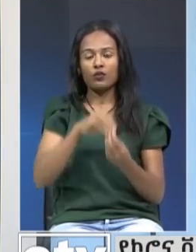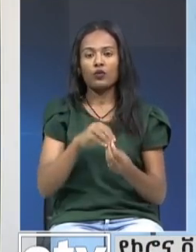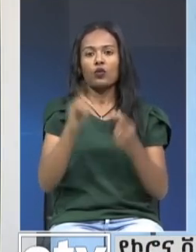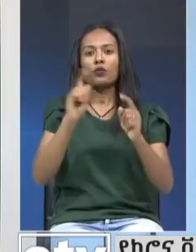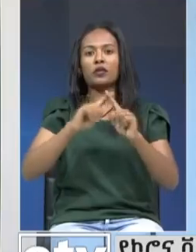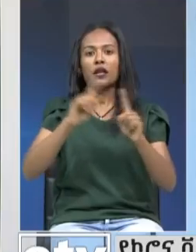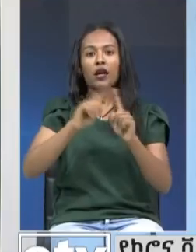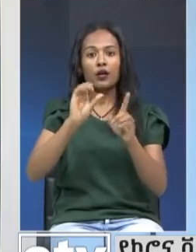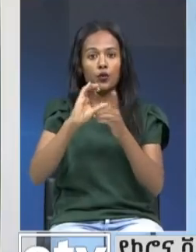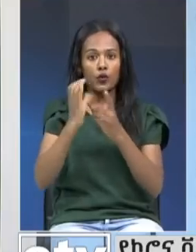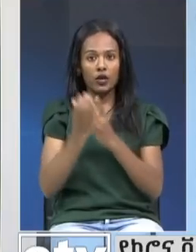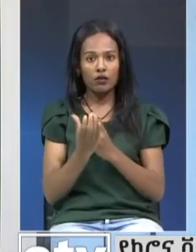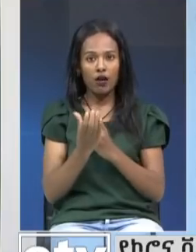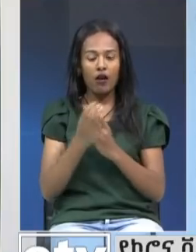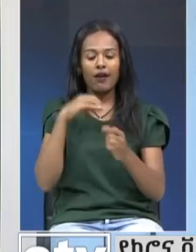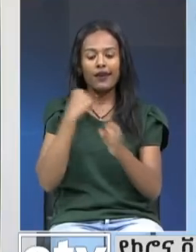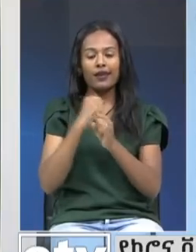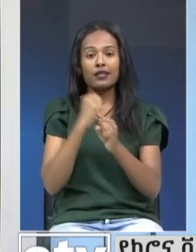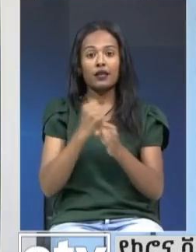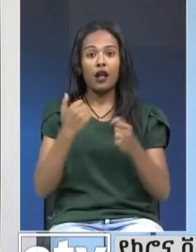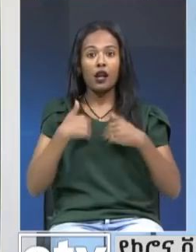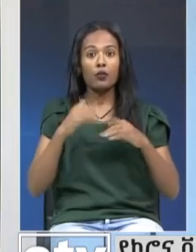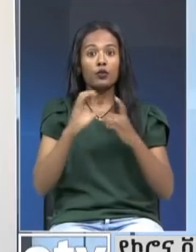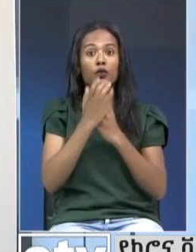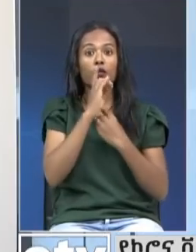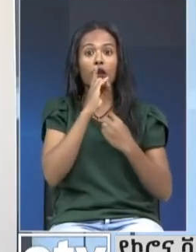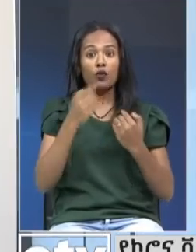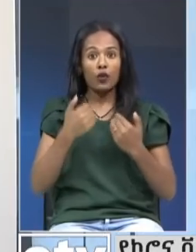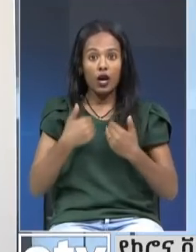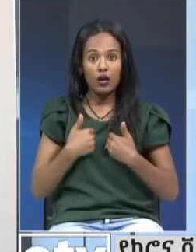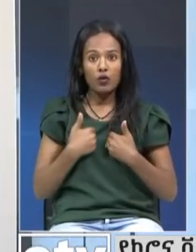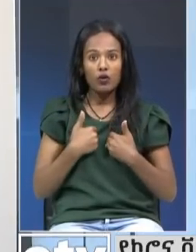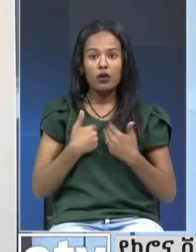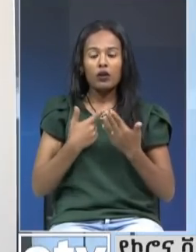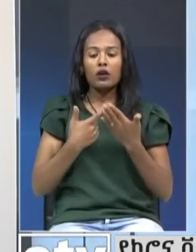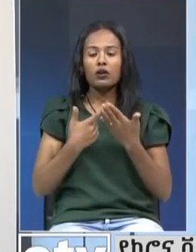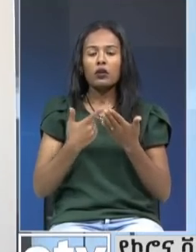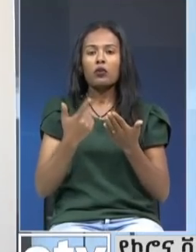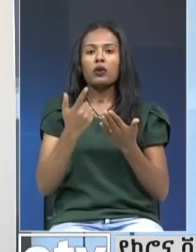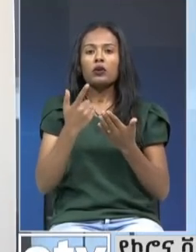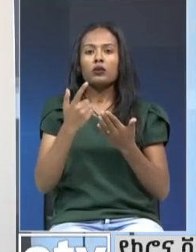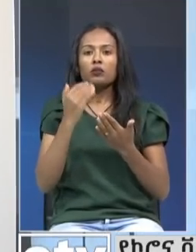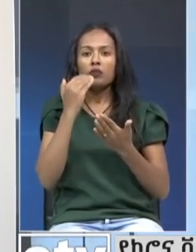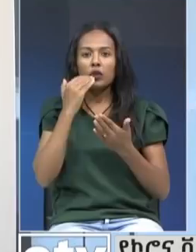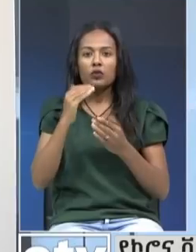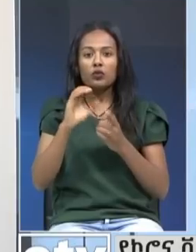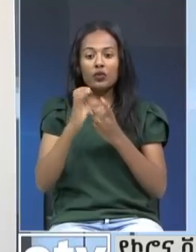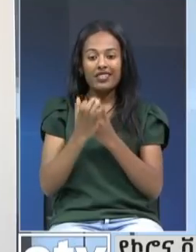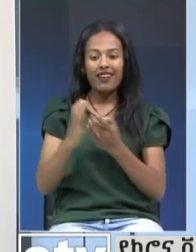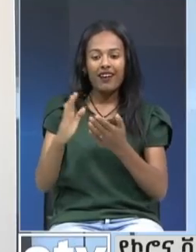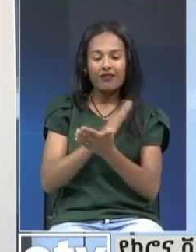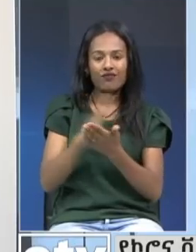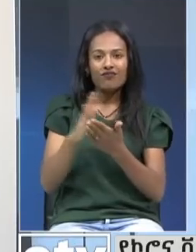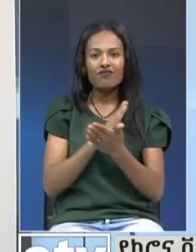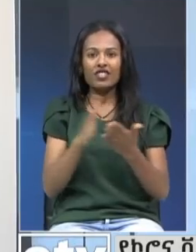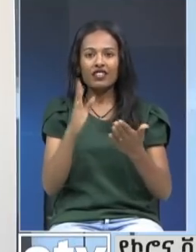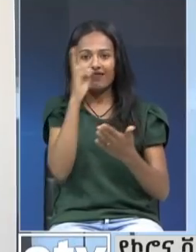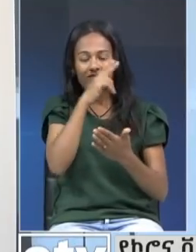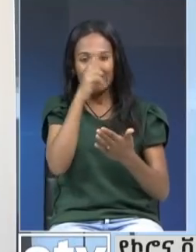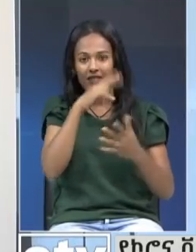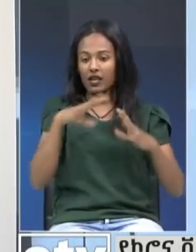በተለያየ መልኩ እየተሰራ ያለበት ሁኔታ ነው ያለው። እንደው በሚያዋዛ መልኩ እያሳቅን እያዝናናን